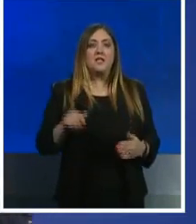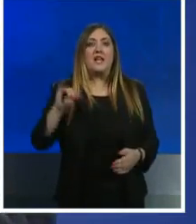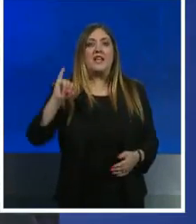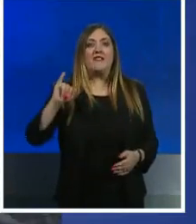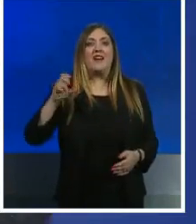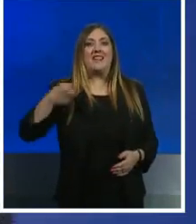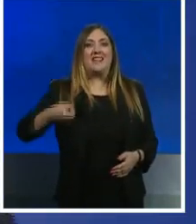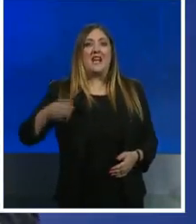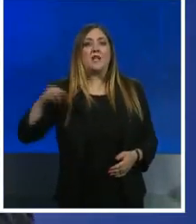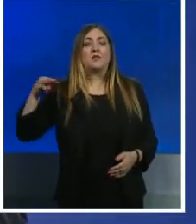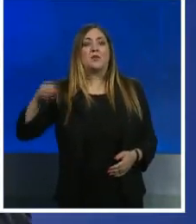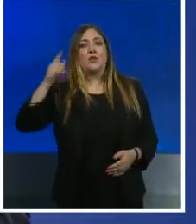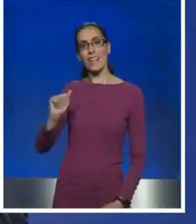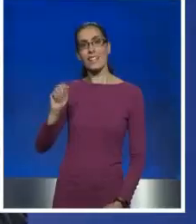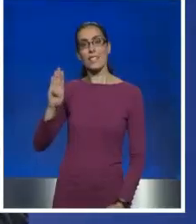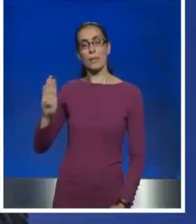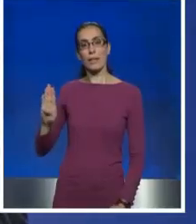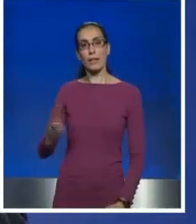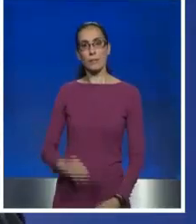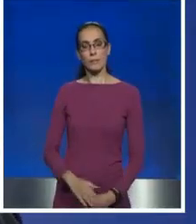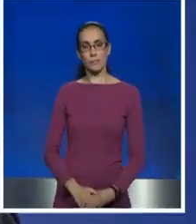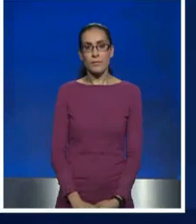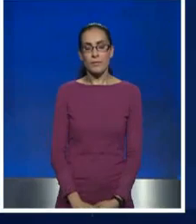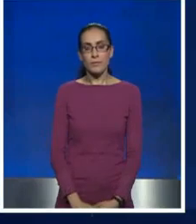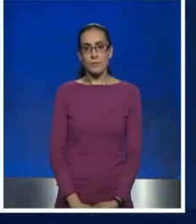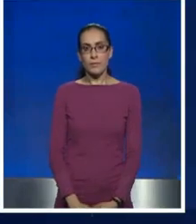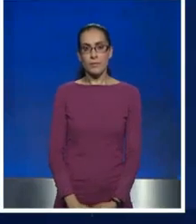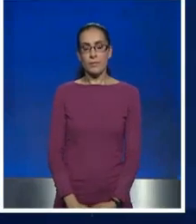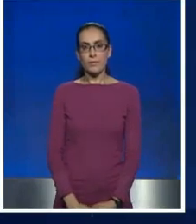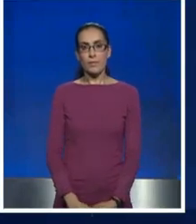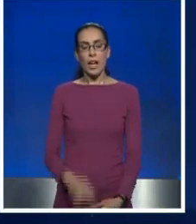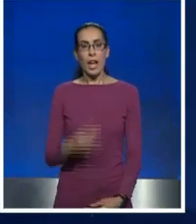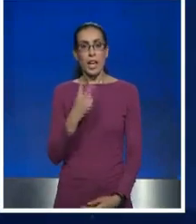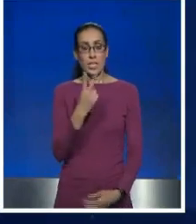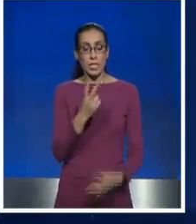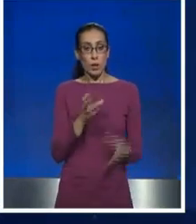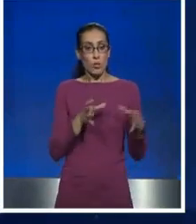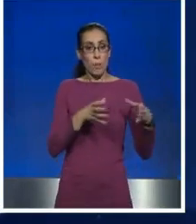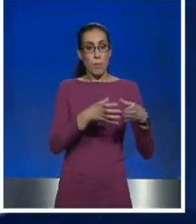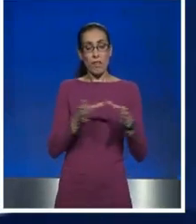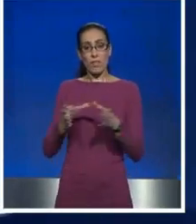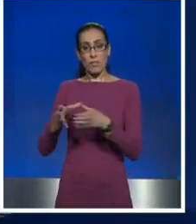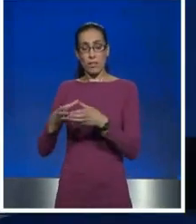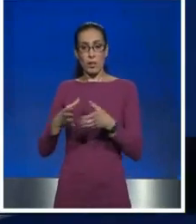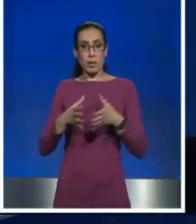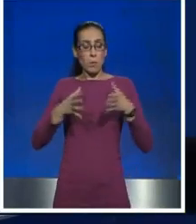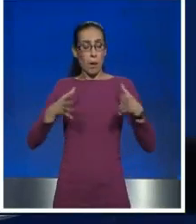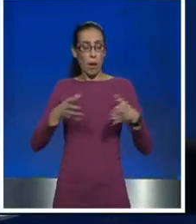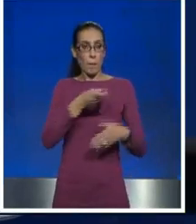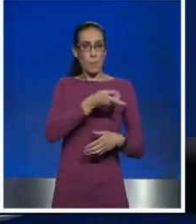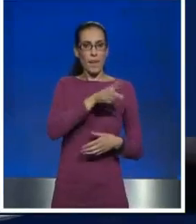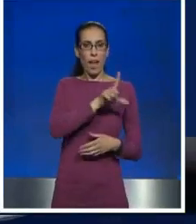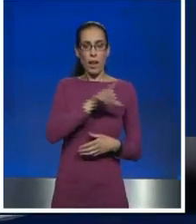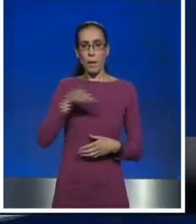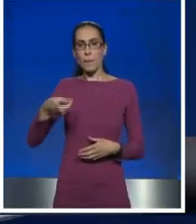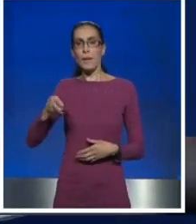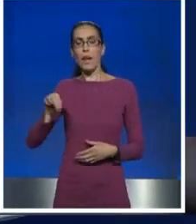Mintoff f'isem Alleanza Bidla. Iż-żewġ partit il-kbar mumiex matwar din il-mejda